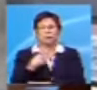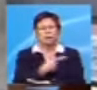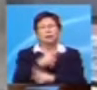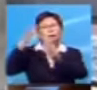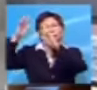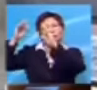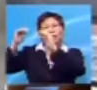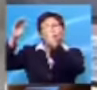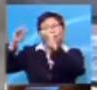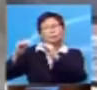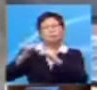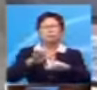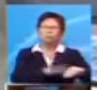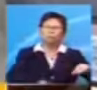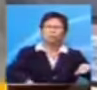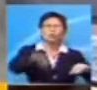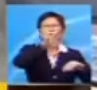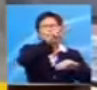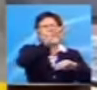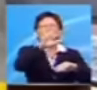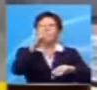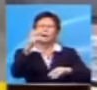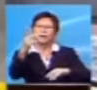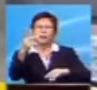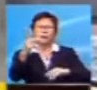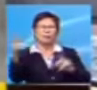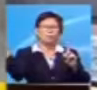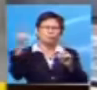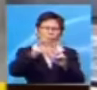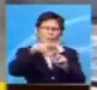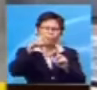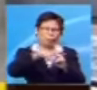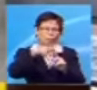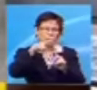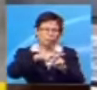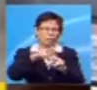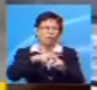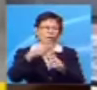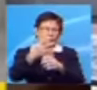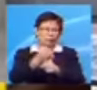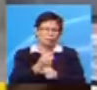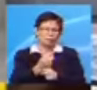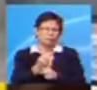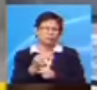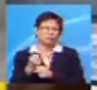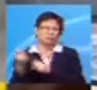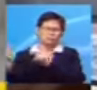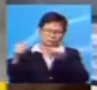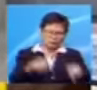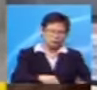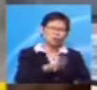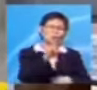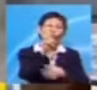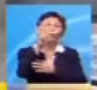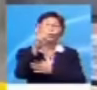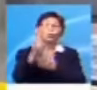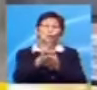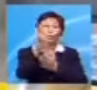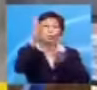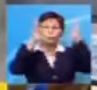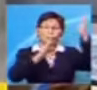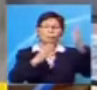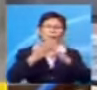berharap lebih kurang 25000 permohonan akan datang ke Um melalui